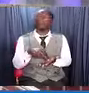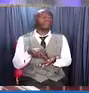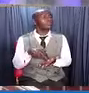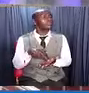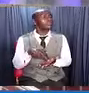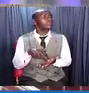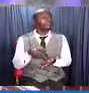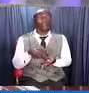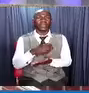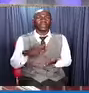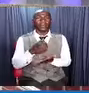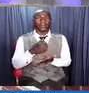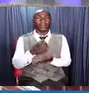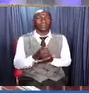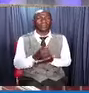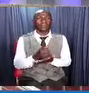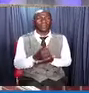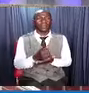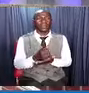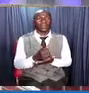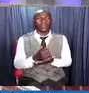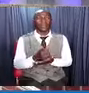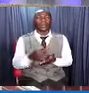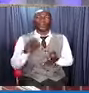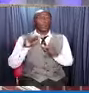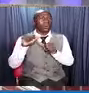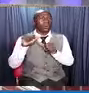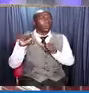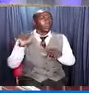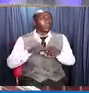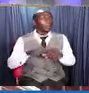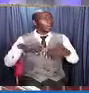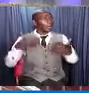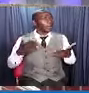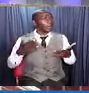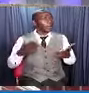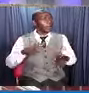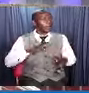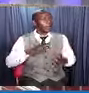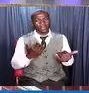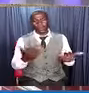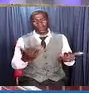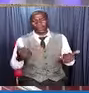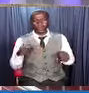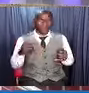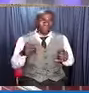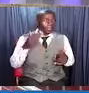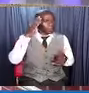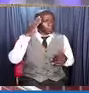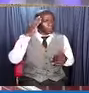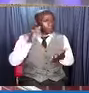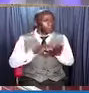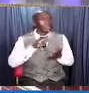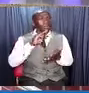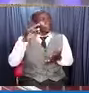standing. Amen. Amen. Haya habari za siku nyingi salama. Okay, how have you been? Haya watoto hawana neno. And how are the kids? Wanajua huyu si wa